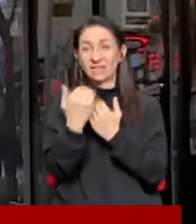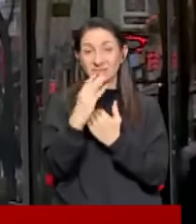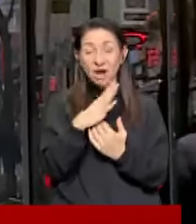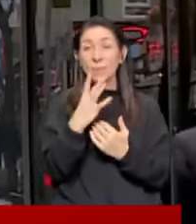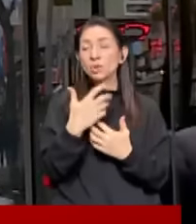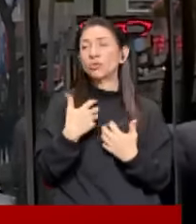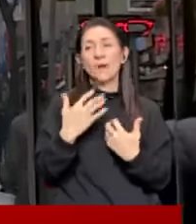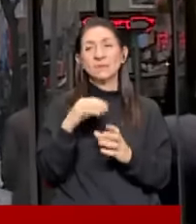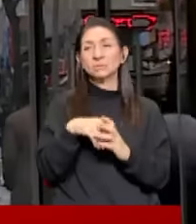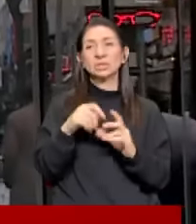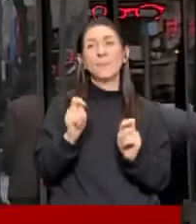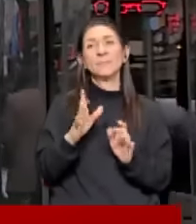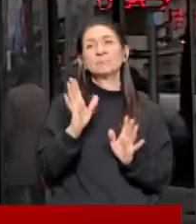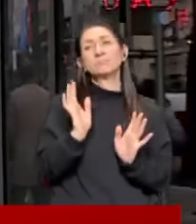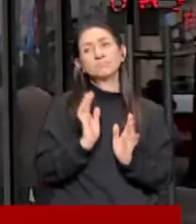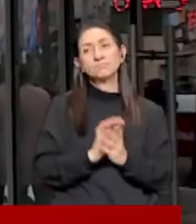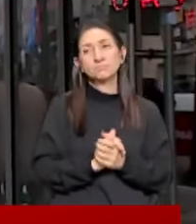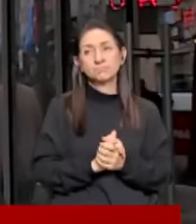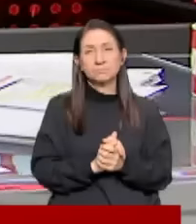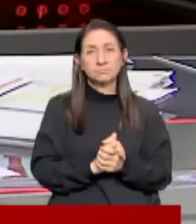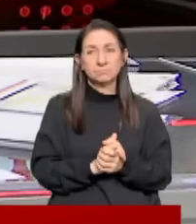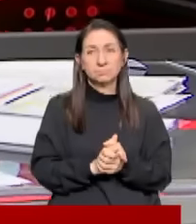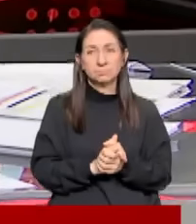Ama işte güvenmediğim için de yapmadım, başvuru yapmadım.